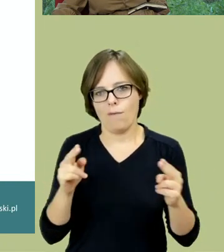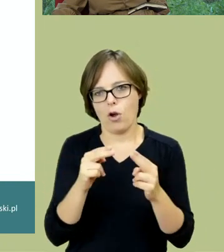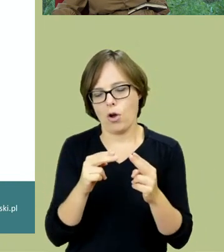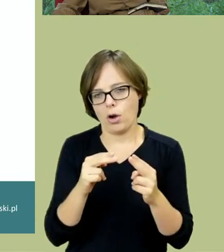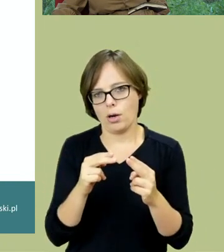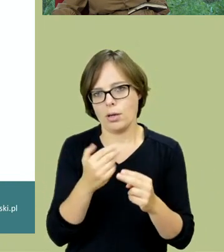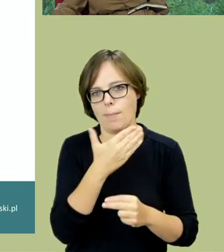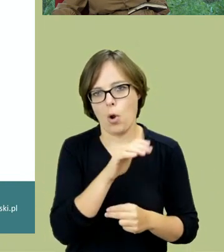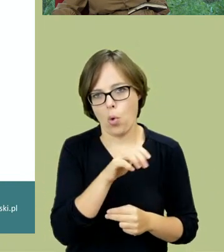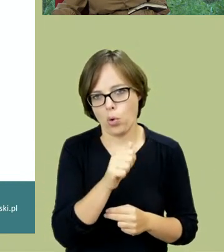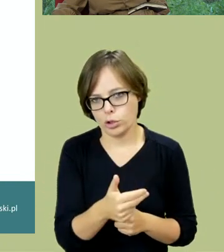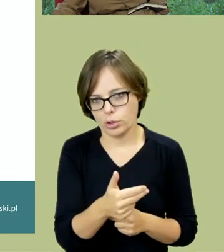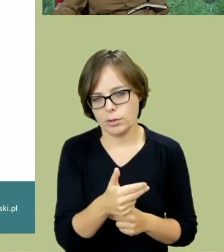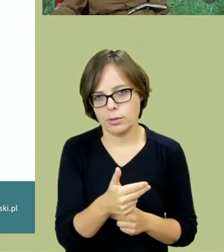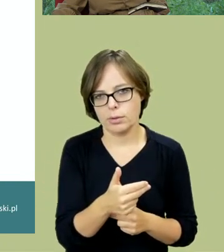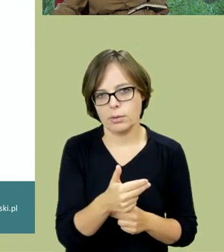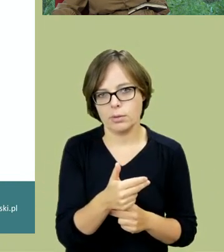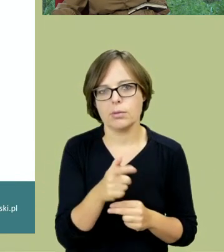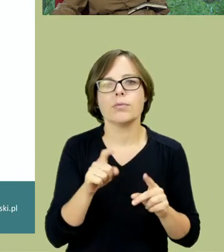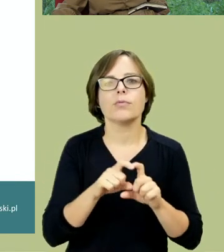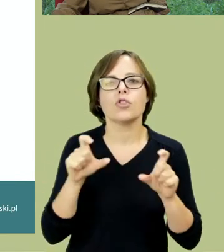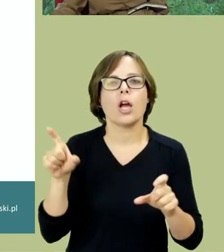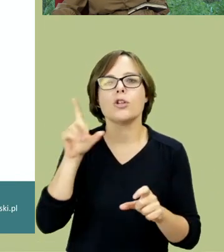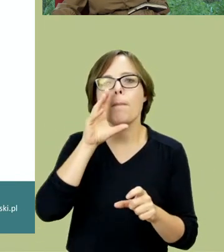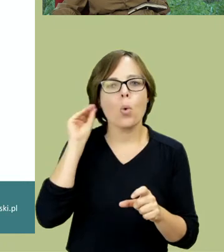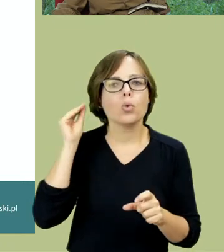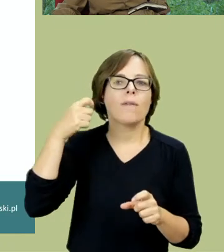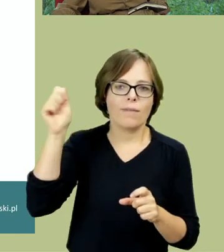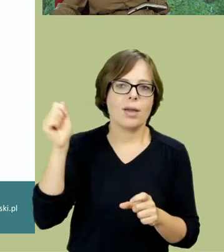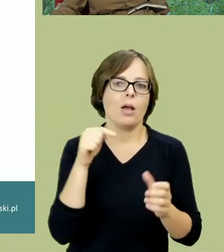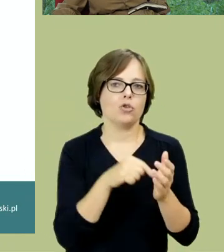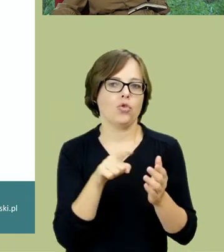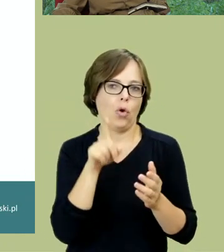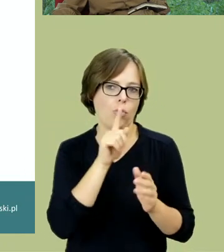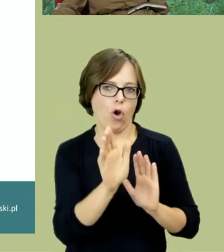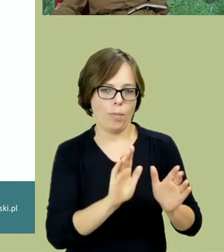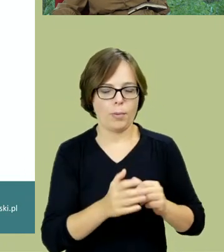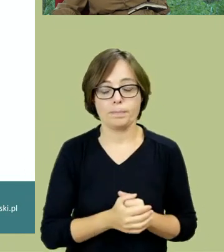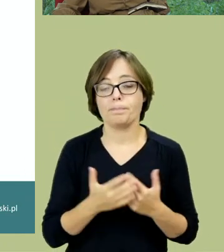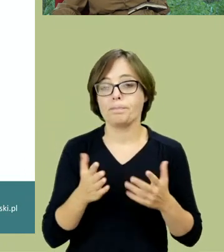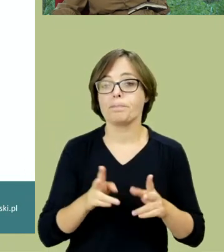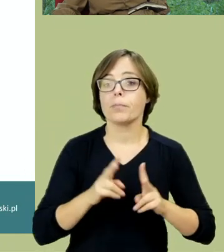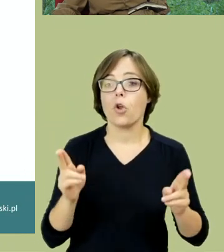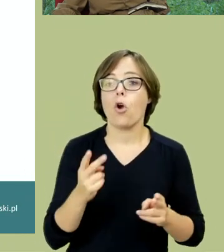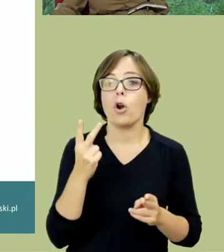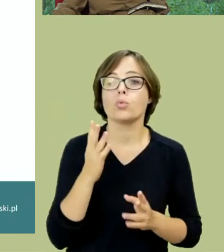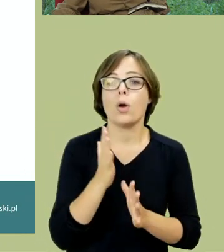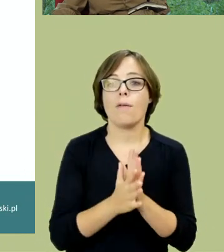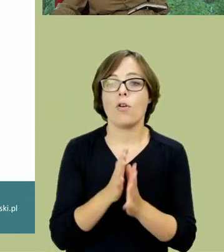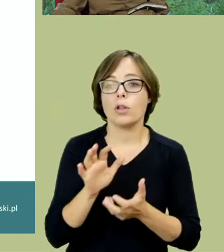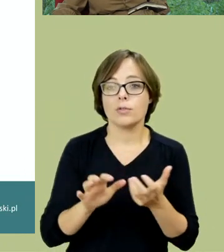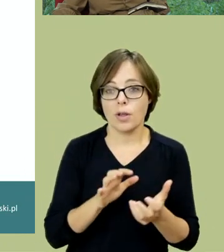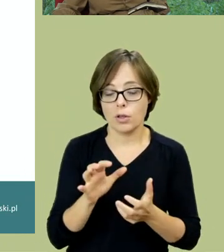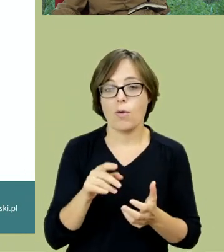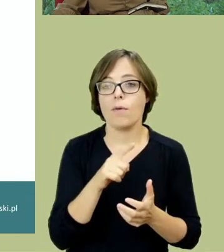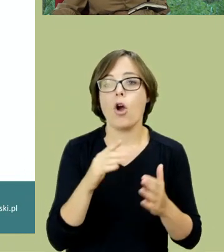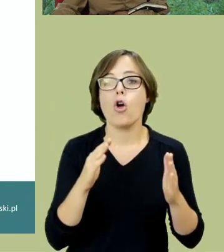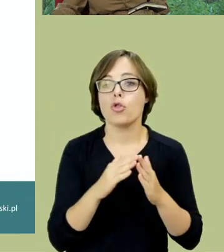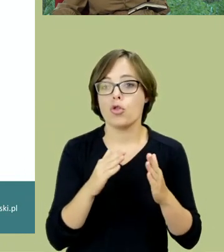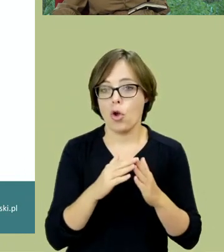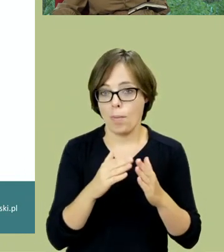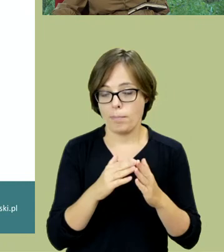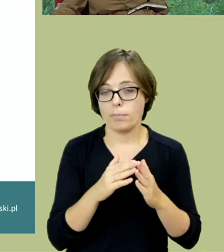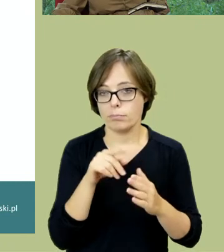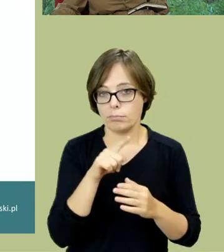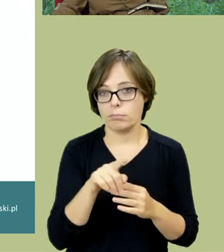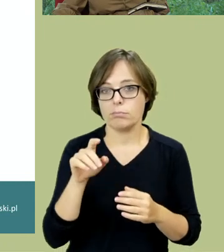dworkiem Milusin pod nieobecność Piłsudskich. I okres II wojny światowej, dom Aleksandry